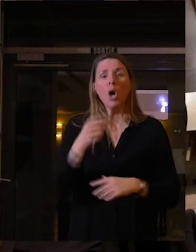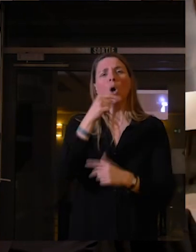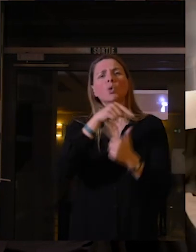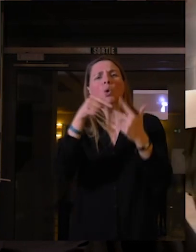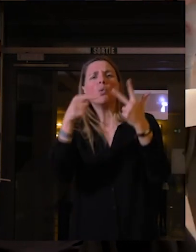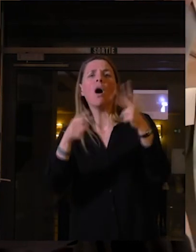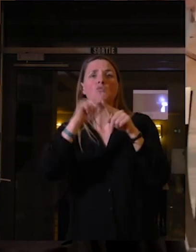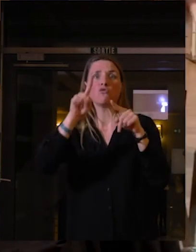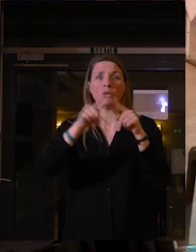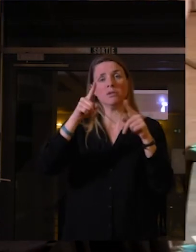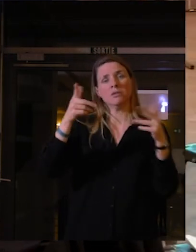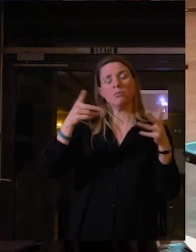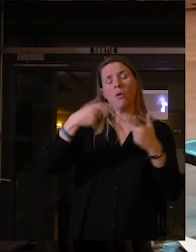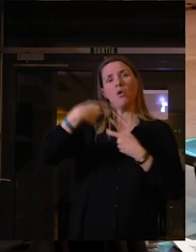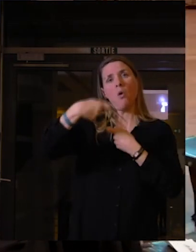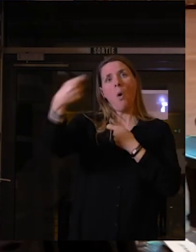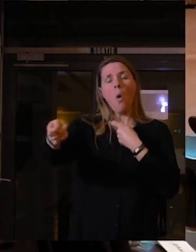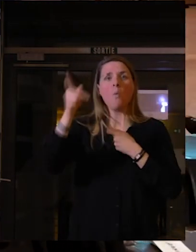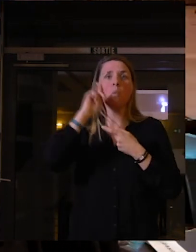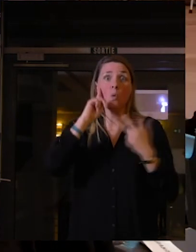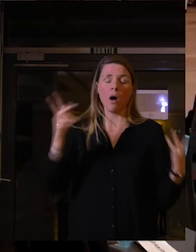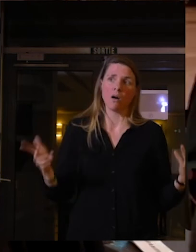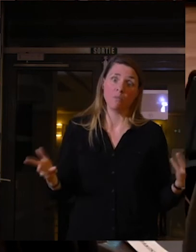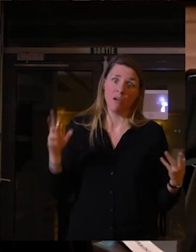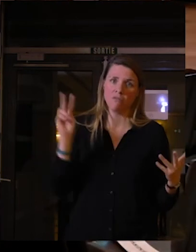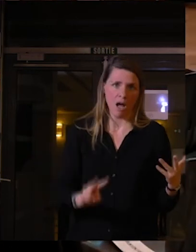même si ça va être très long, parce qu'on est structurellement